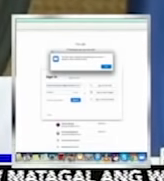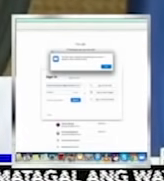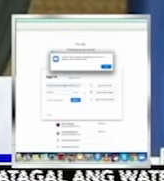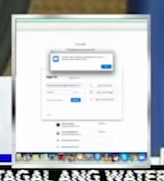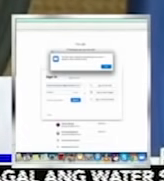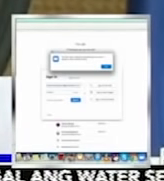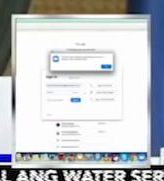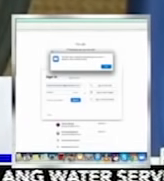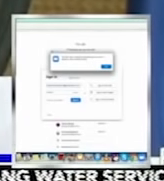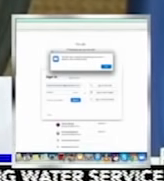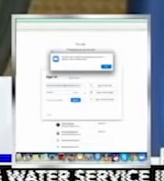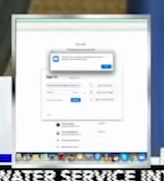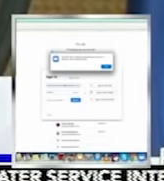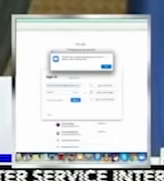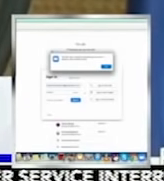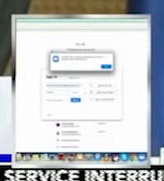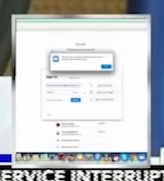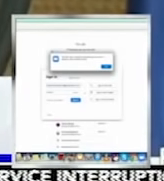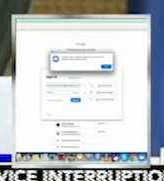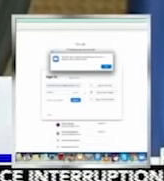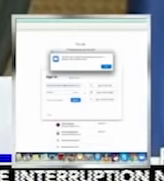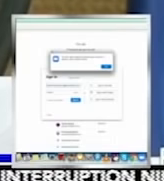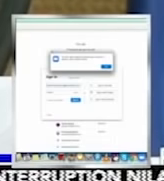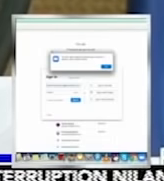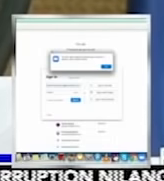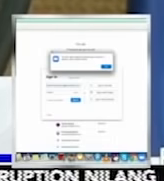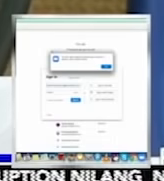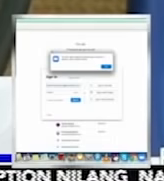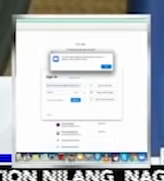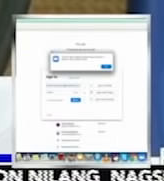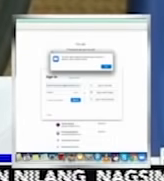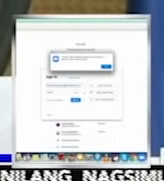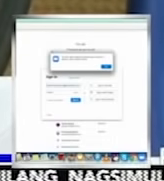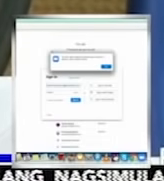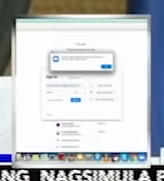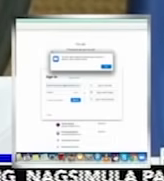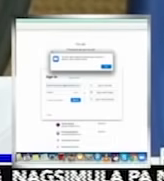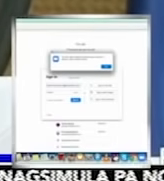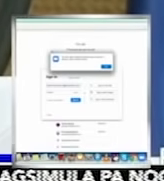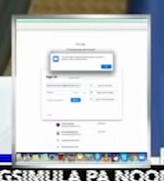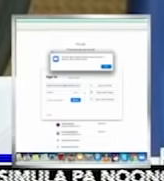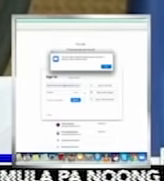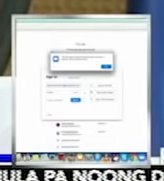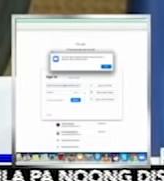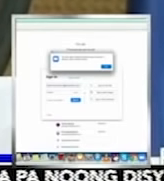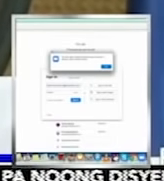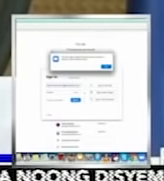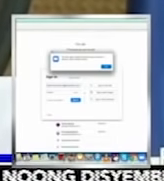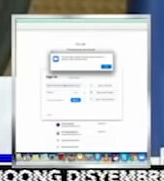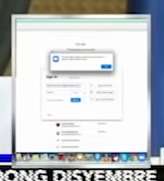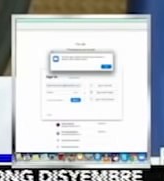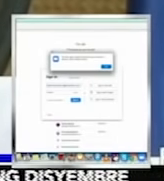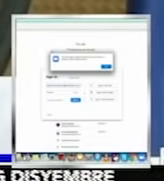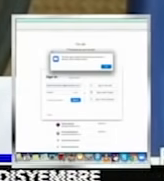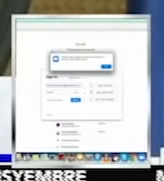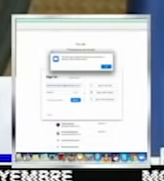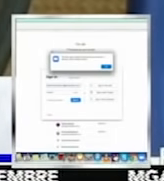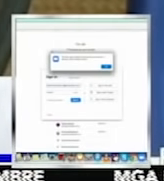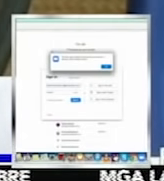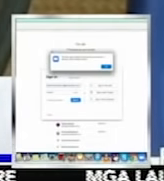sa aking trabaho. And ito, kailangan ilalabas ko kasi we are talking of